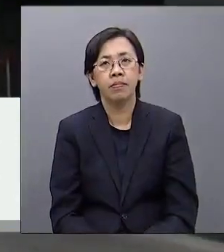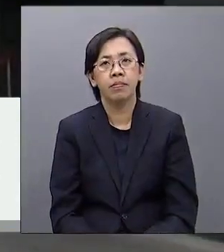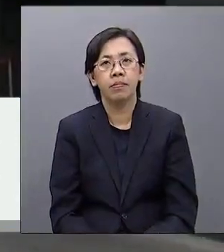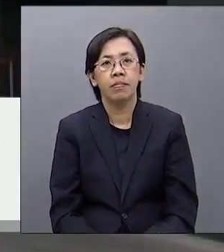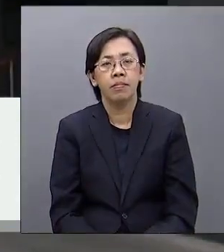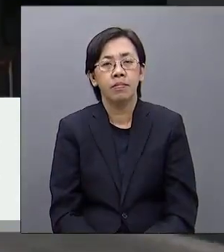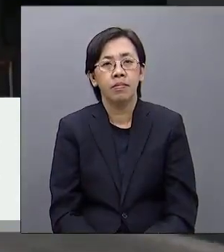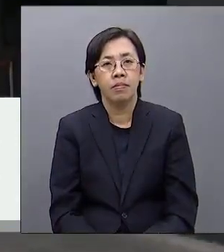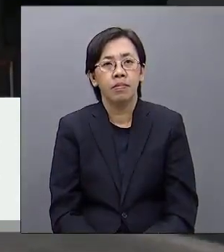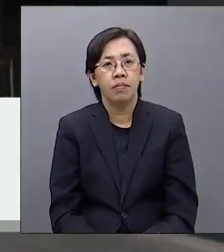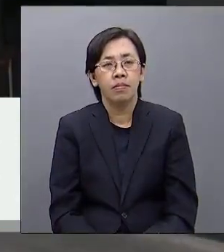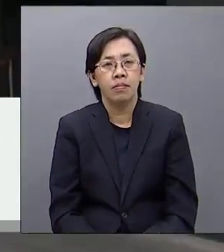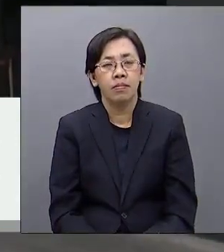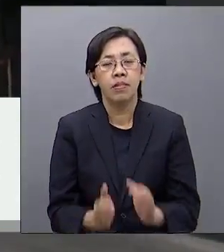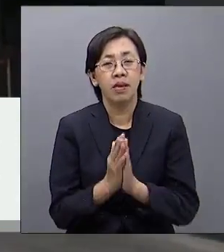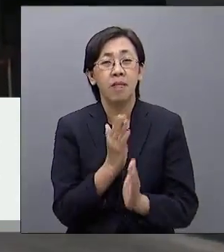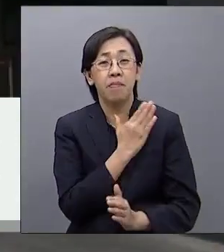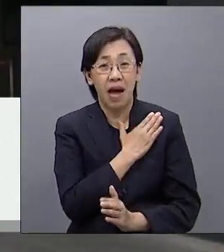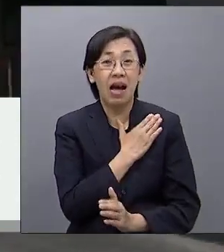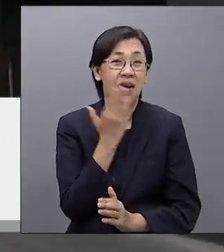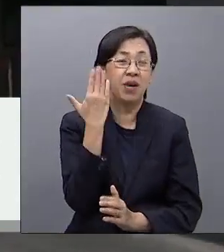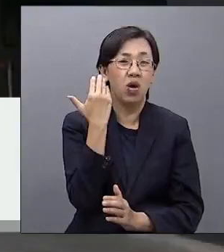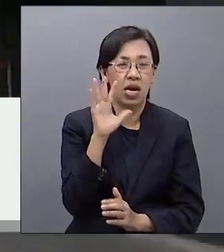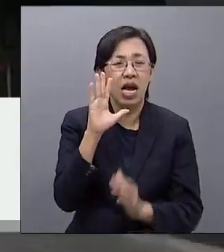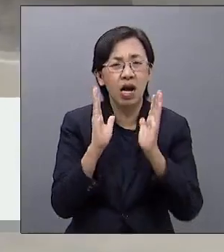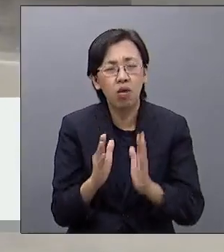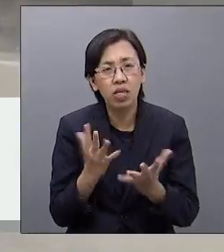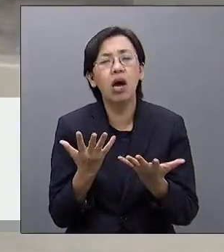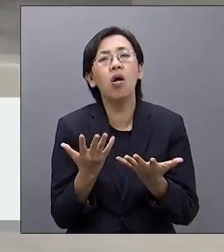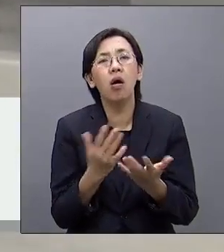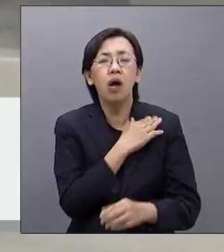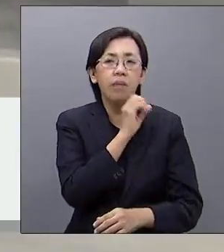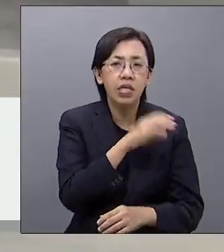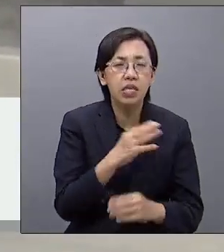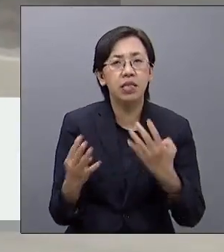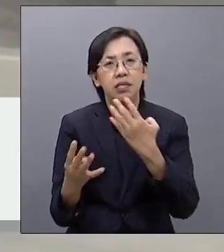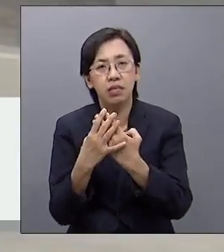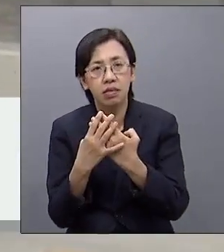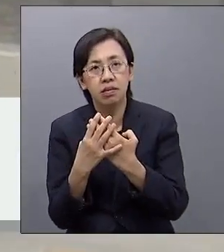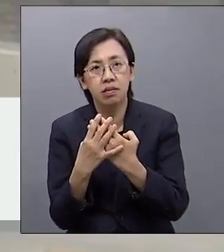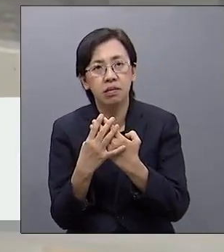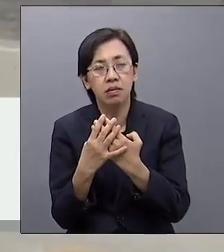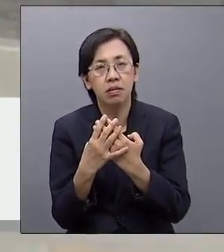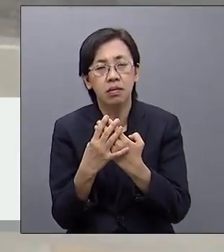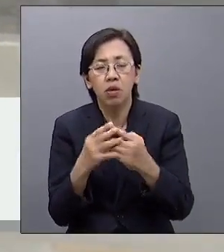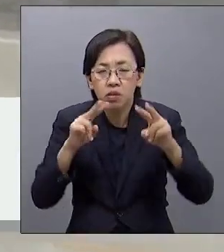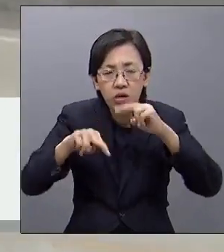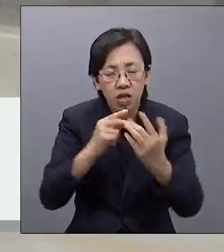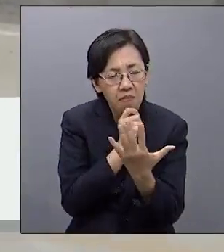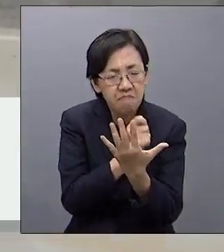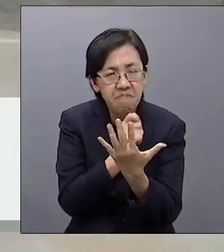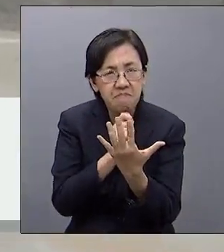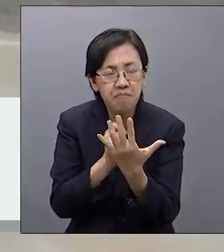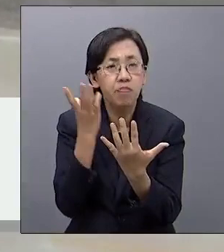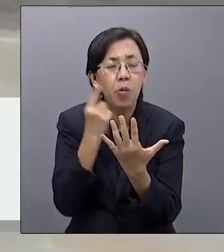อดีตพระทั้ง 5ถูกนำตัวไปศึกษาแล้วก็ไปคุมขังนะคะแล้วก็ถูกนำมาตรวจสอบสอบสวนกันเพิ่มเติม